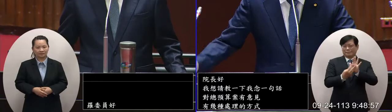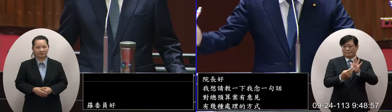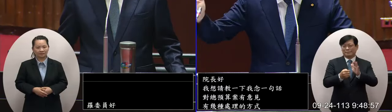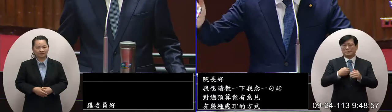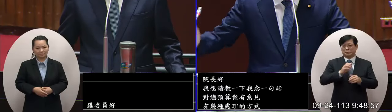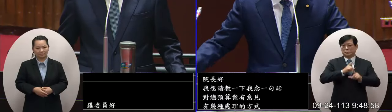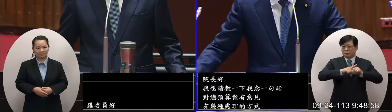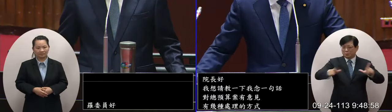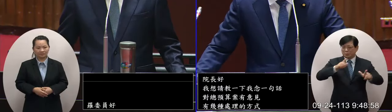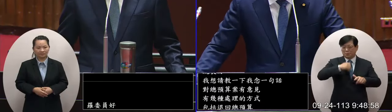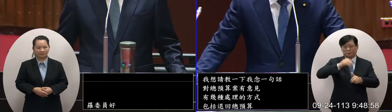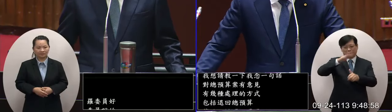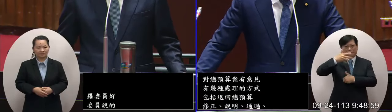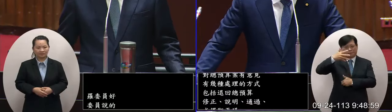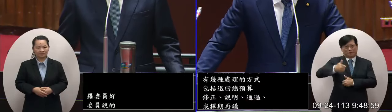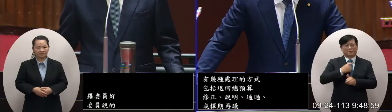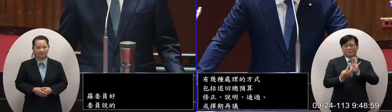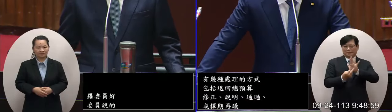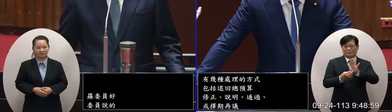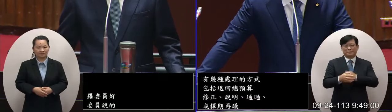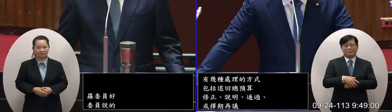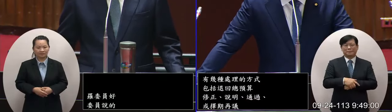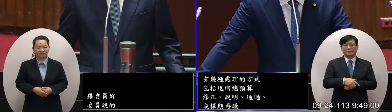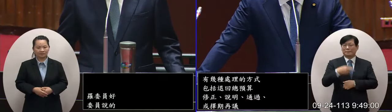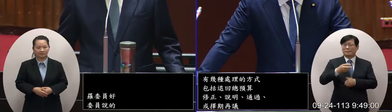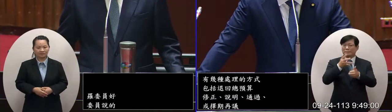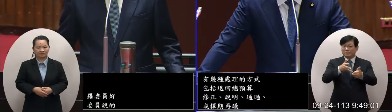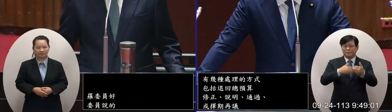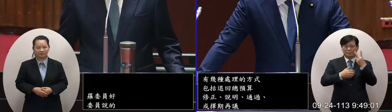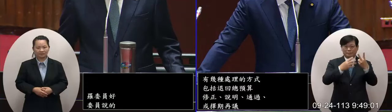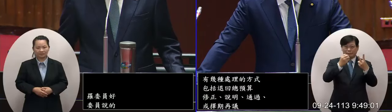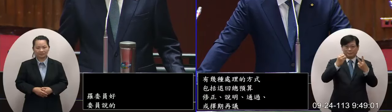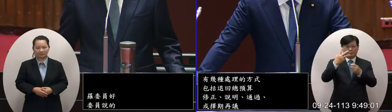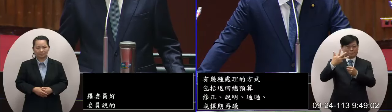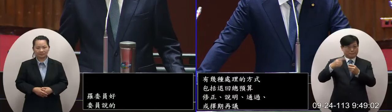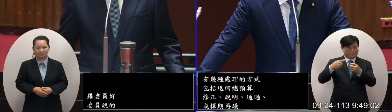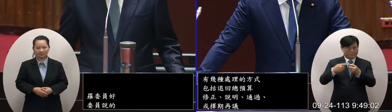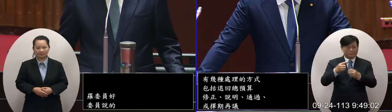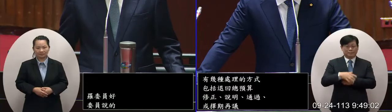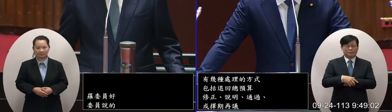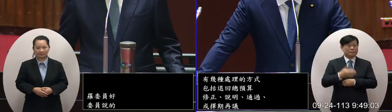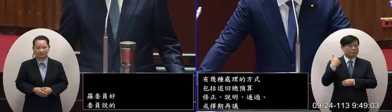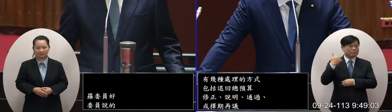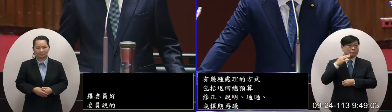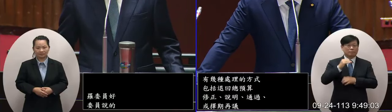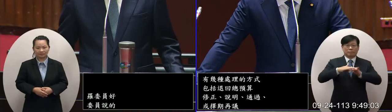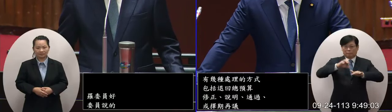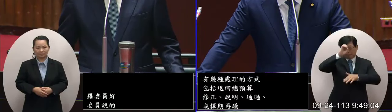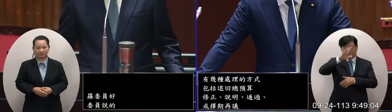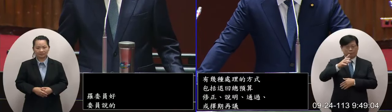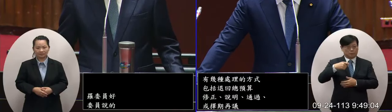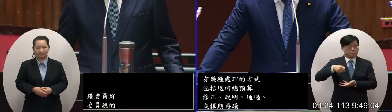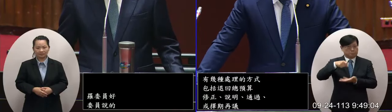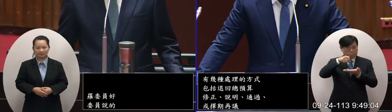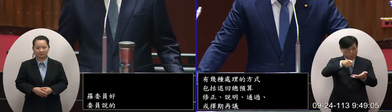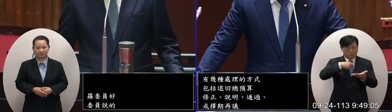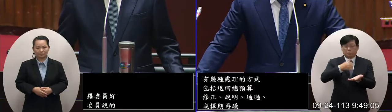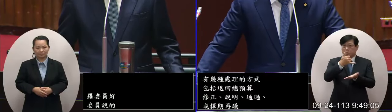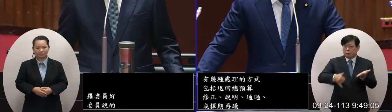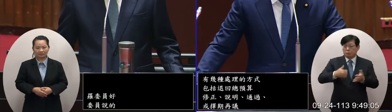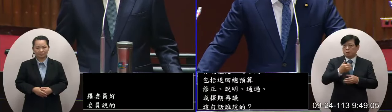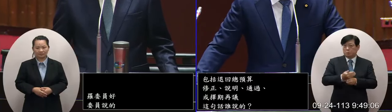们伟大的柯总召说的。我想请教您啊，在2008年哈，曾经民进党提案要退